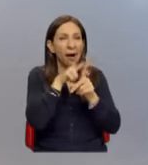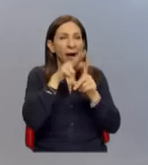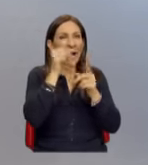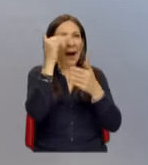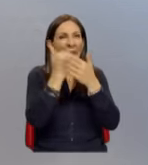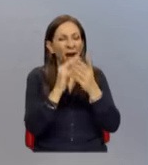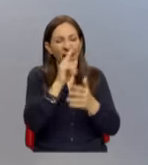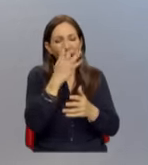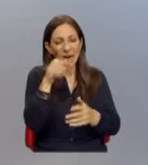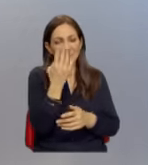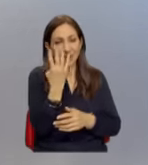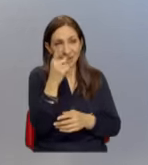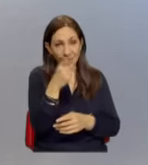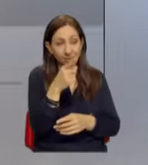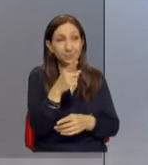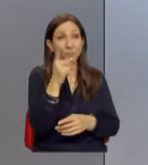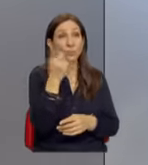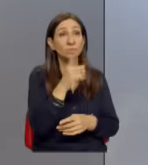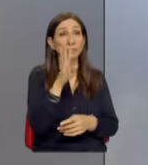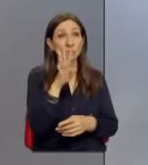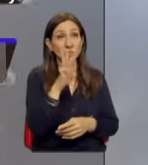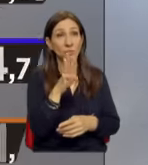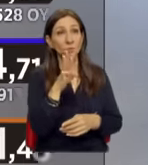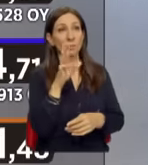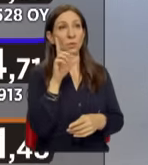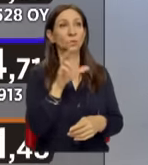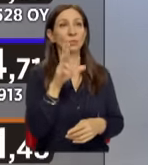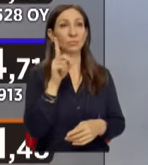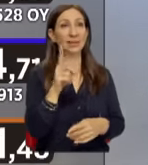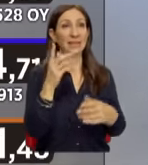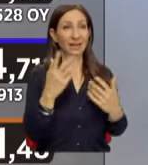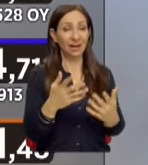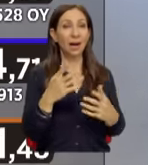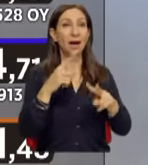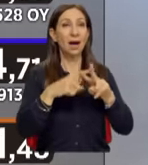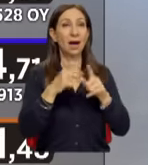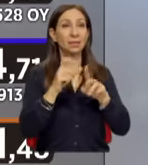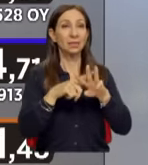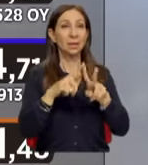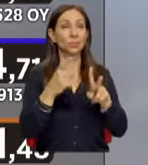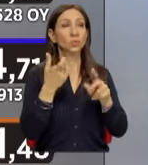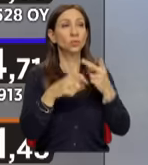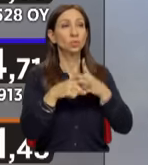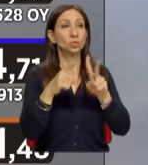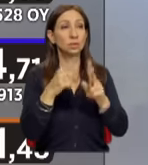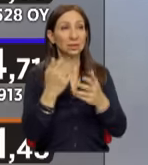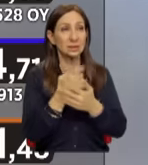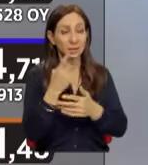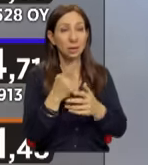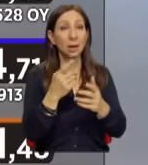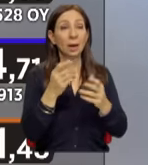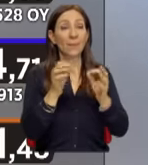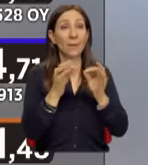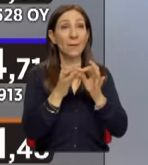düşmüş. %75,4. %43,31 ile Adem Uzun kazandı Büyükşehir Belediyesi. Büyük